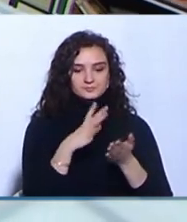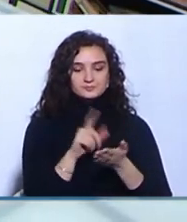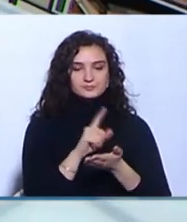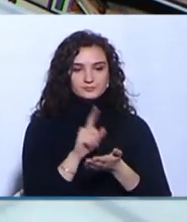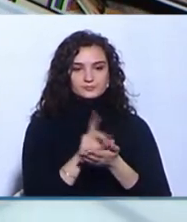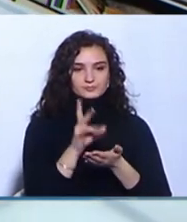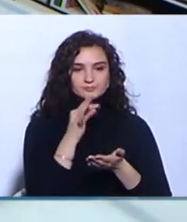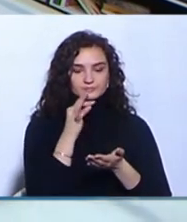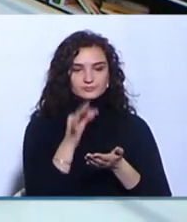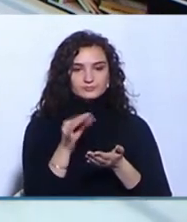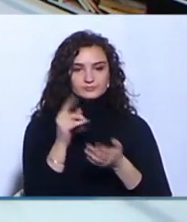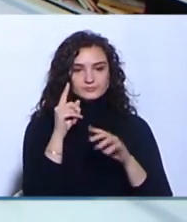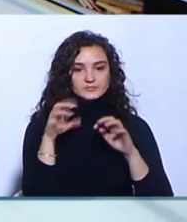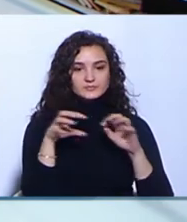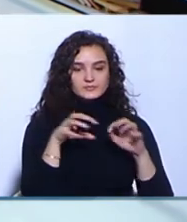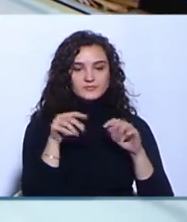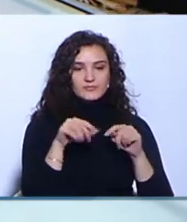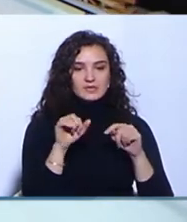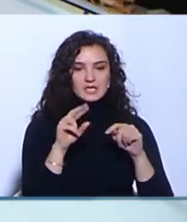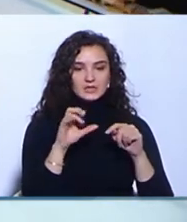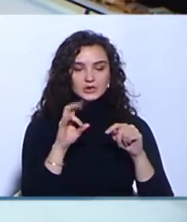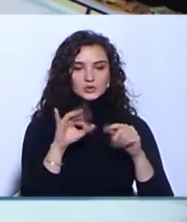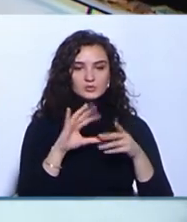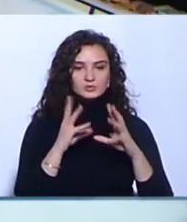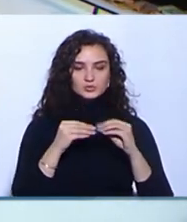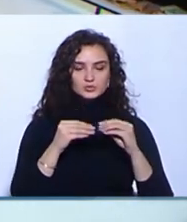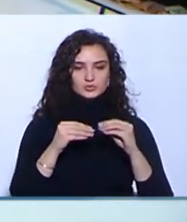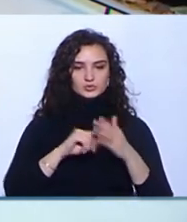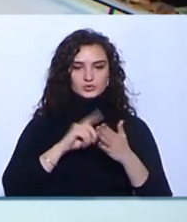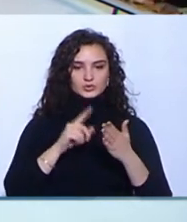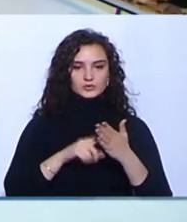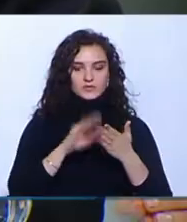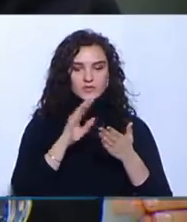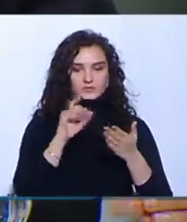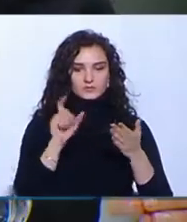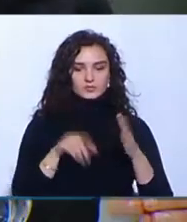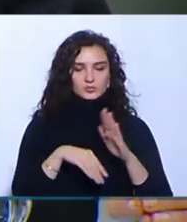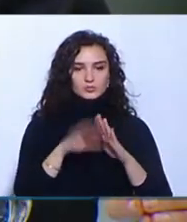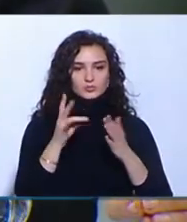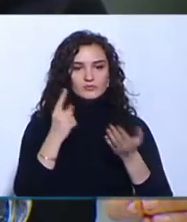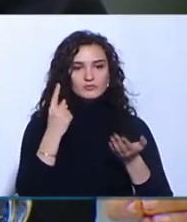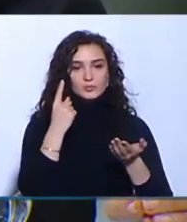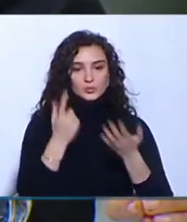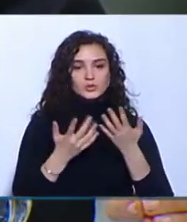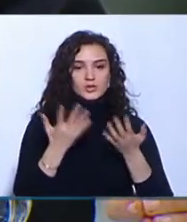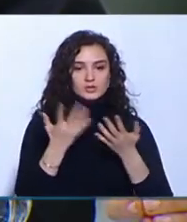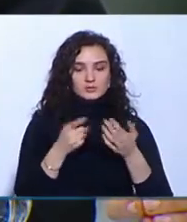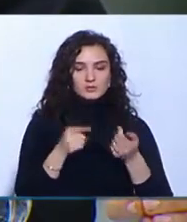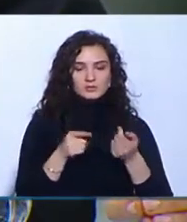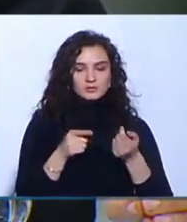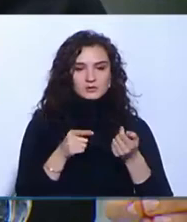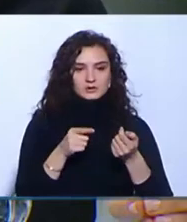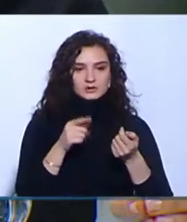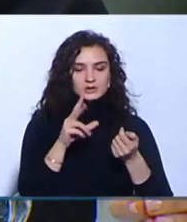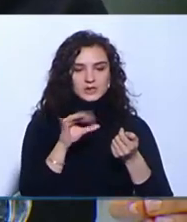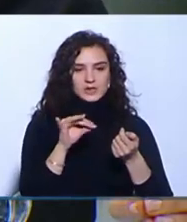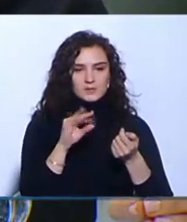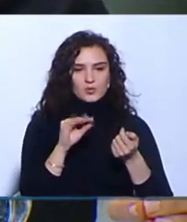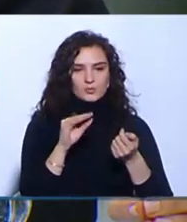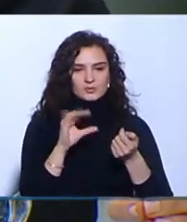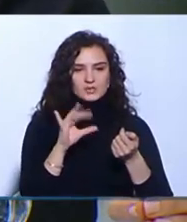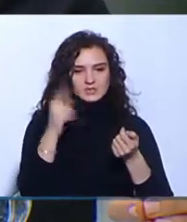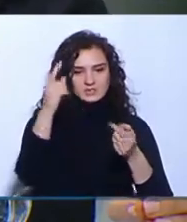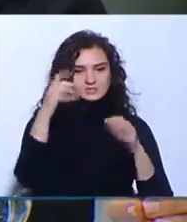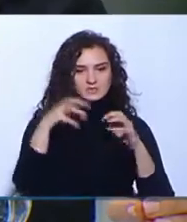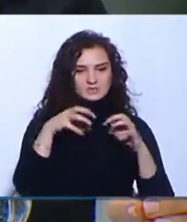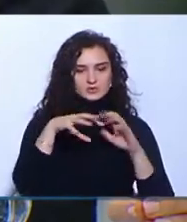აუცილებლად უნდა უპასუხოთ. ხო, თავის ტვინის ადენომაზე ძალიან ზოგადი შეკითხვა დაისვა, ალბათ უფრო უნდა ვიფიქროთ, რომ ალბათ აქ ჰიპოფიზის ადენომა, ხო? ეს არის